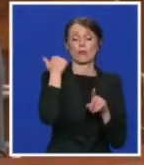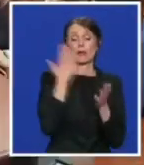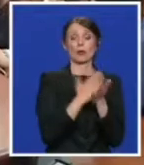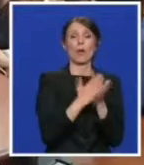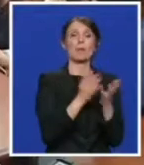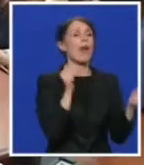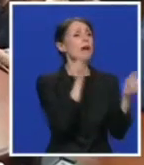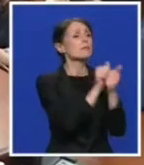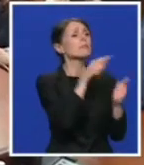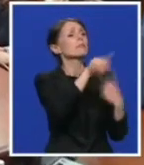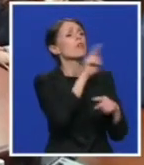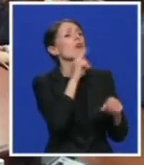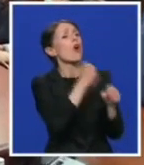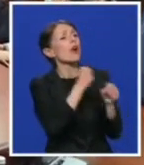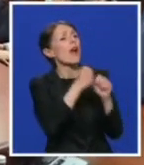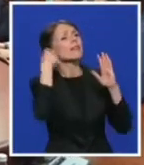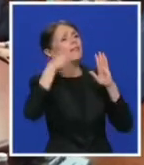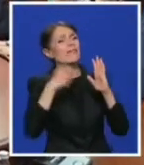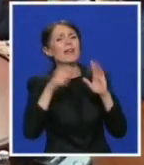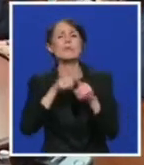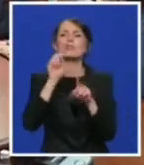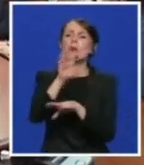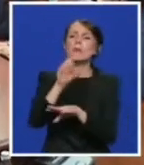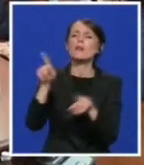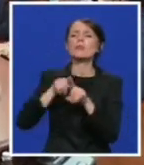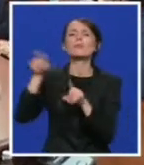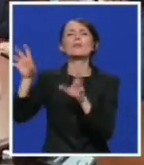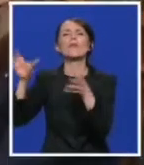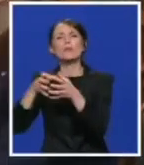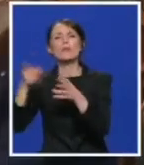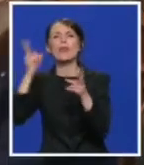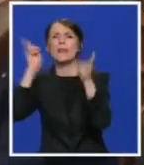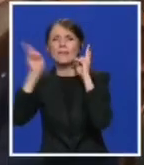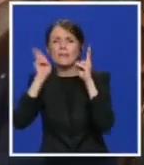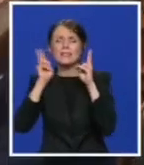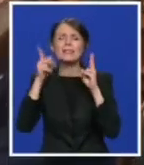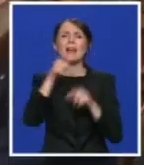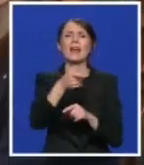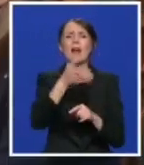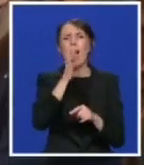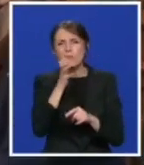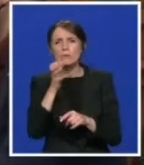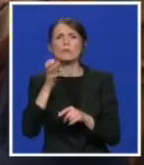filmske industrije i bioskopa kao i sa udruženjima frizera, ugostitelja i muzičara.